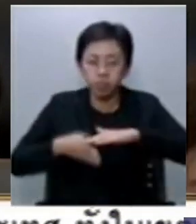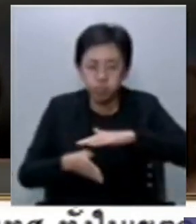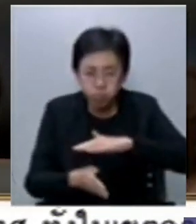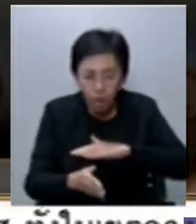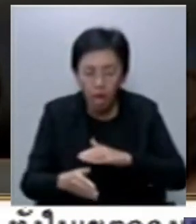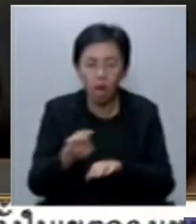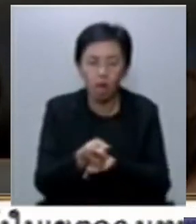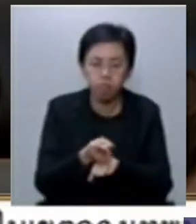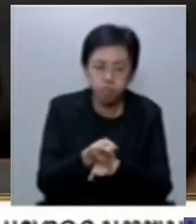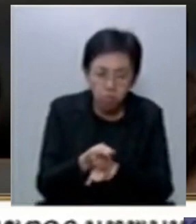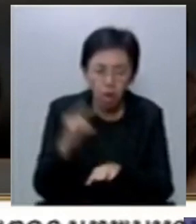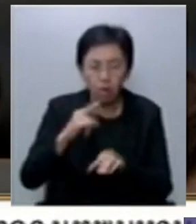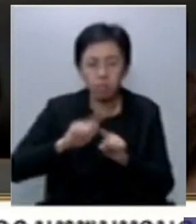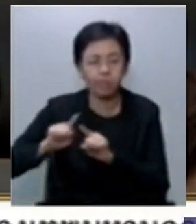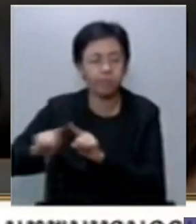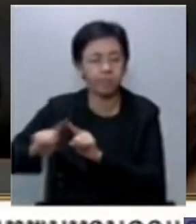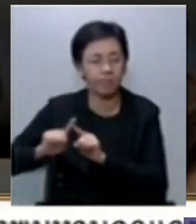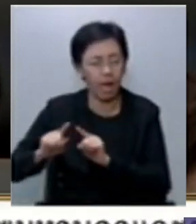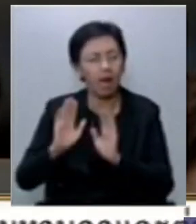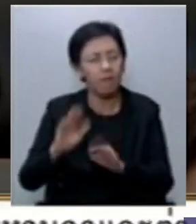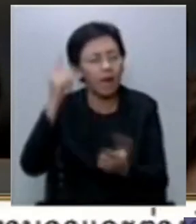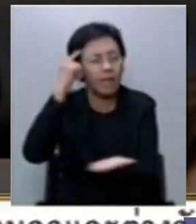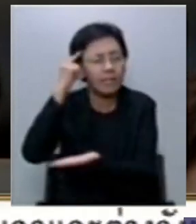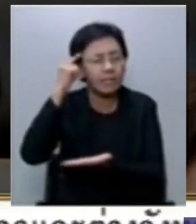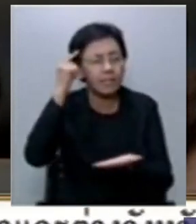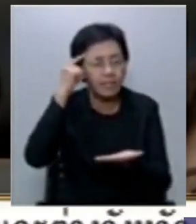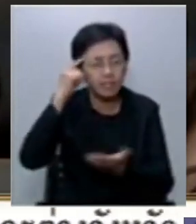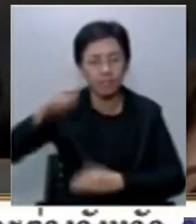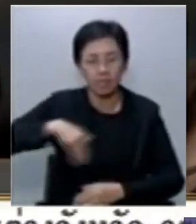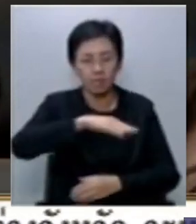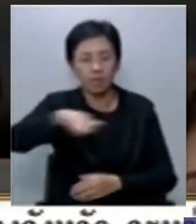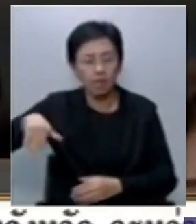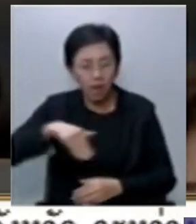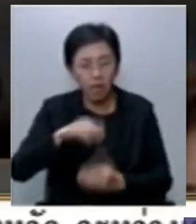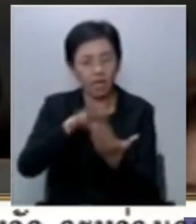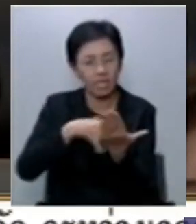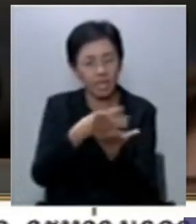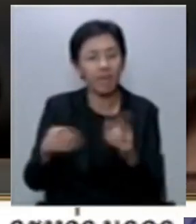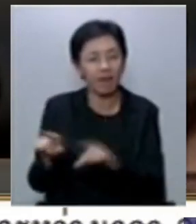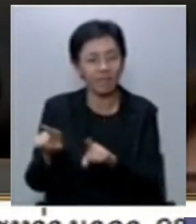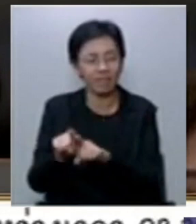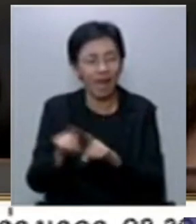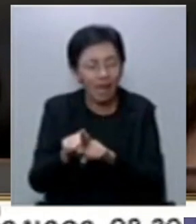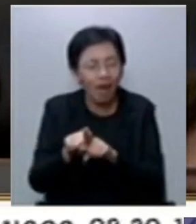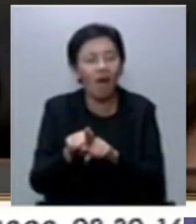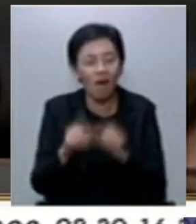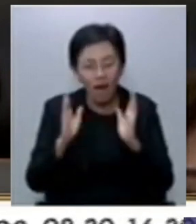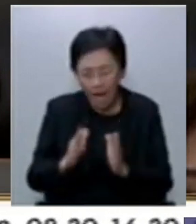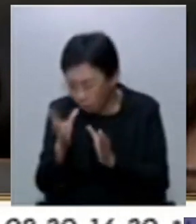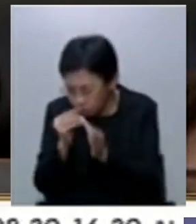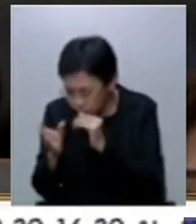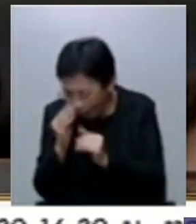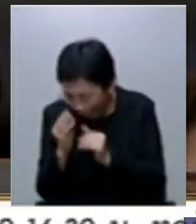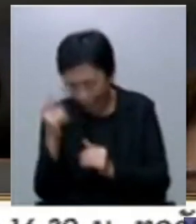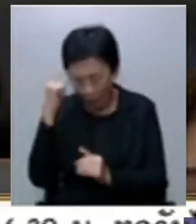การซื้ออาวุธเนี่ยผมก็ชวนนะครับสภาแห่งนี้ได้คิดนะครับว่าเรานะครับควรที่จะใช้นโยบาย offset policy เข้ามานะครับดีกว่า